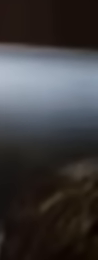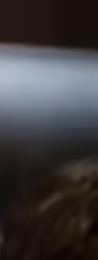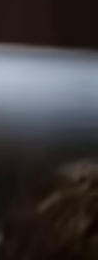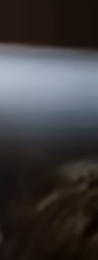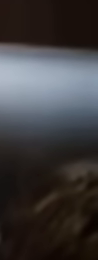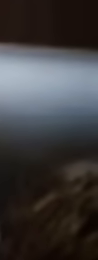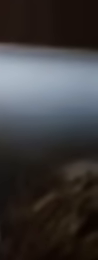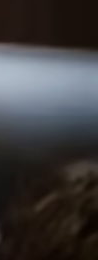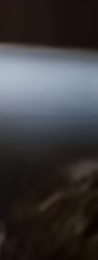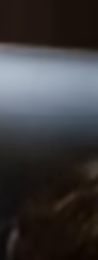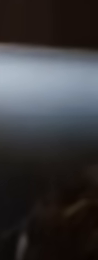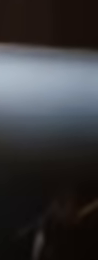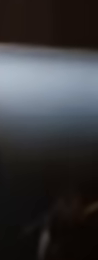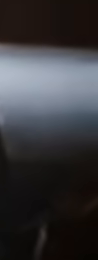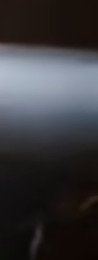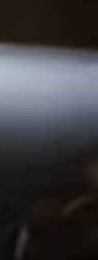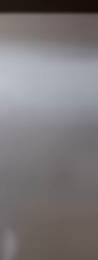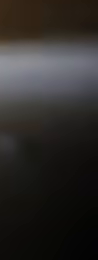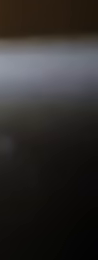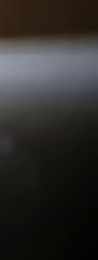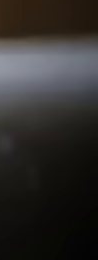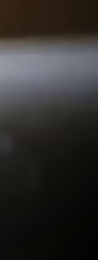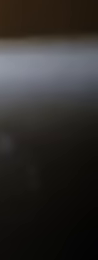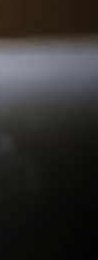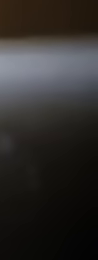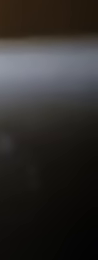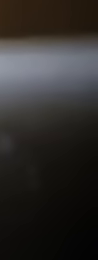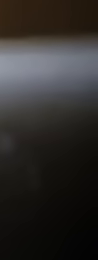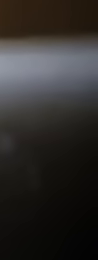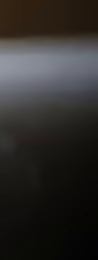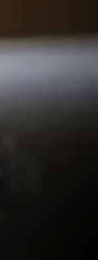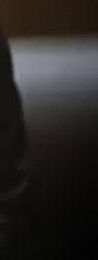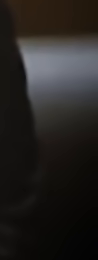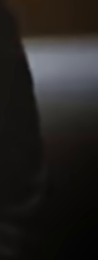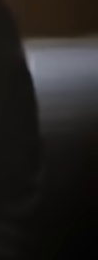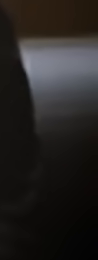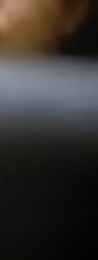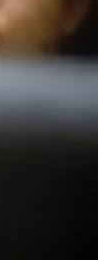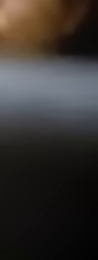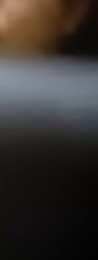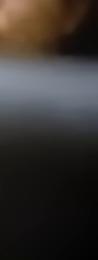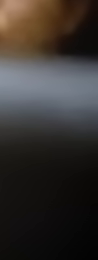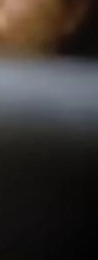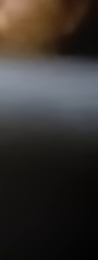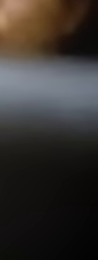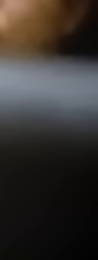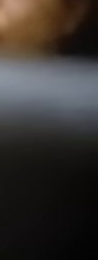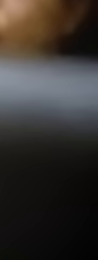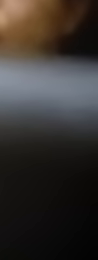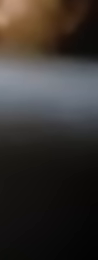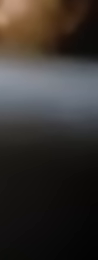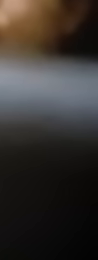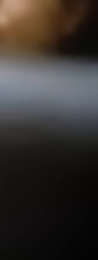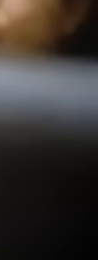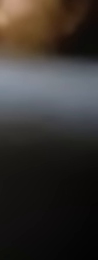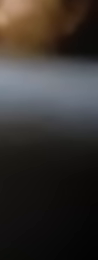หลักการที่มีในรัฐธรรมนูญลงเสียเผาบ้านเพื่อไล่หนูพวกท่านหวาดกลัวยุคส